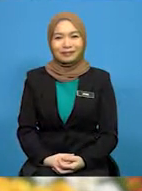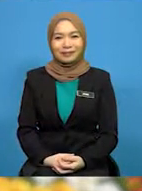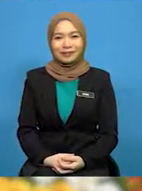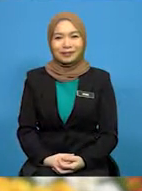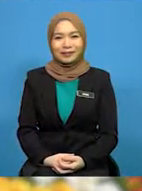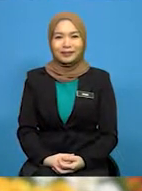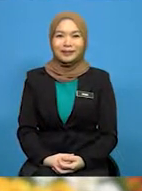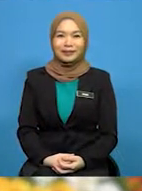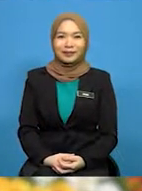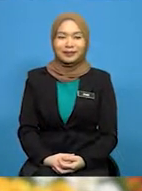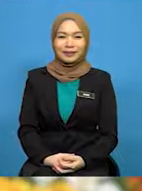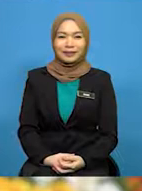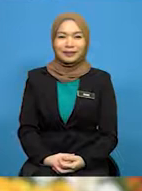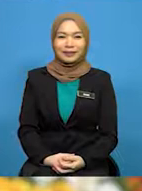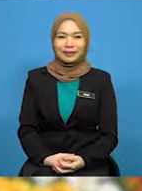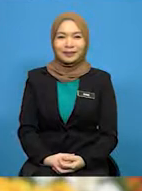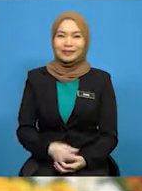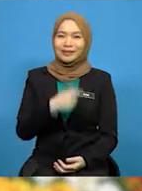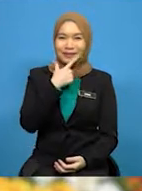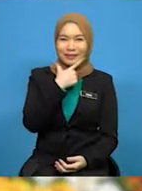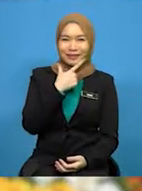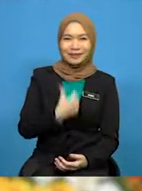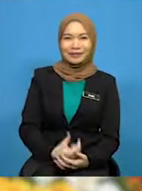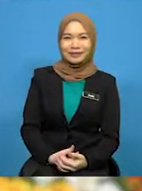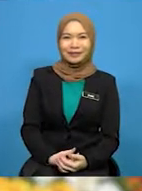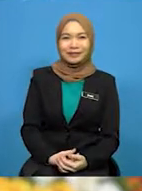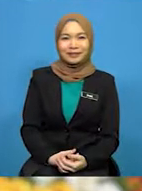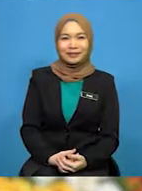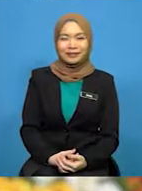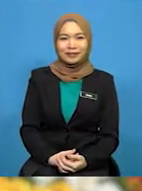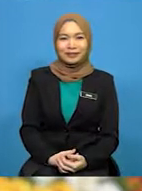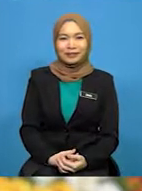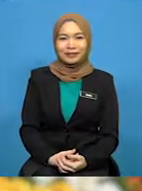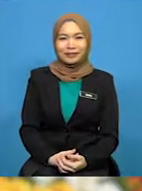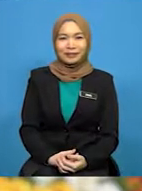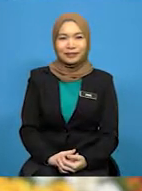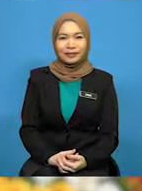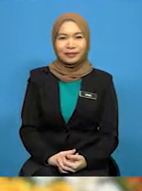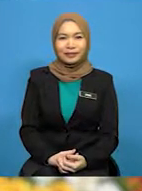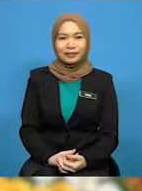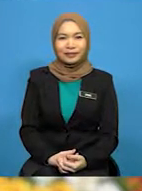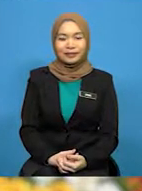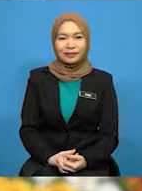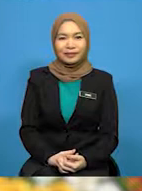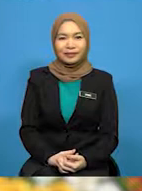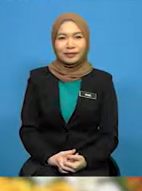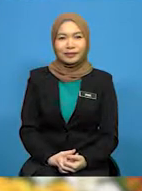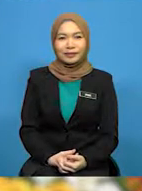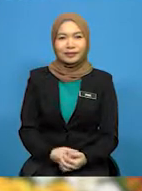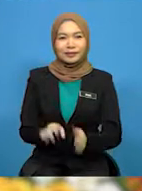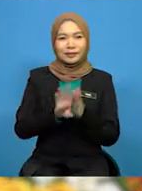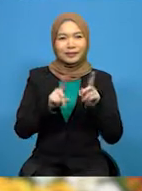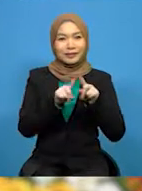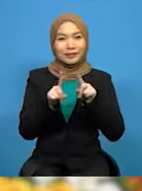Macam biasa, berseri-seri Cik Ishak. Terima kasih. Dan juga turut bersama kita pada